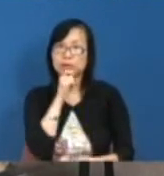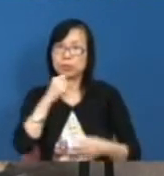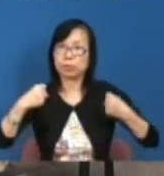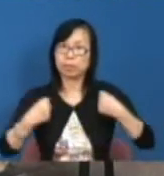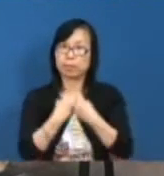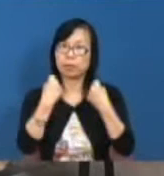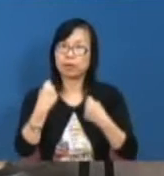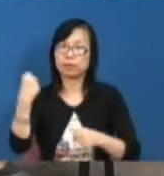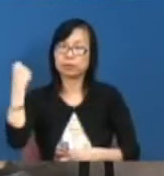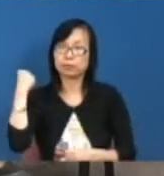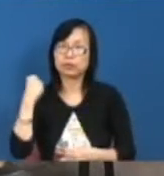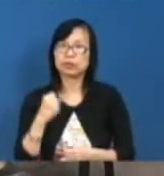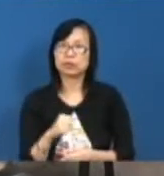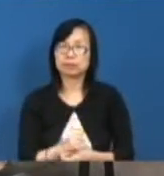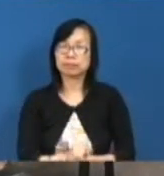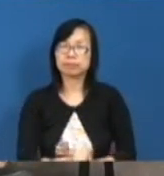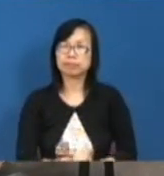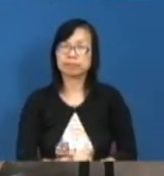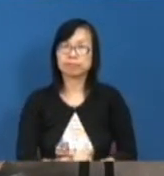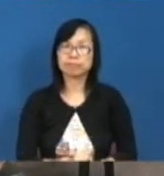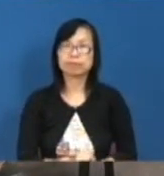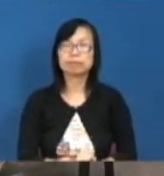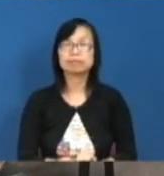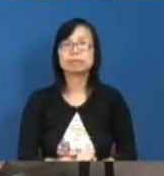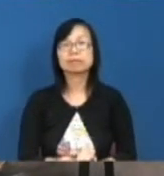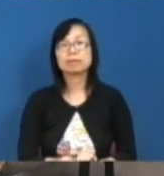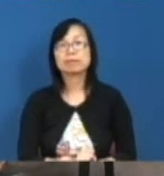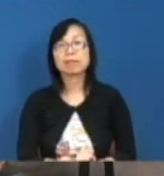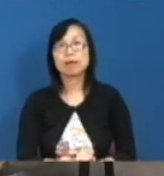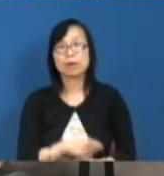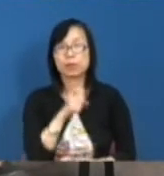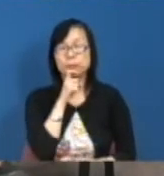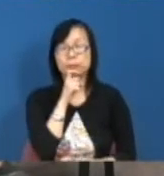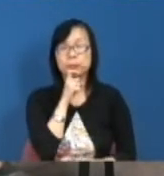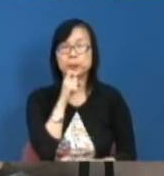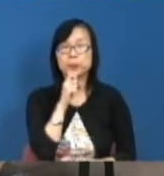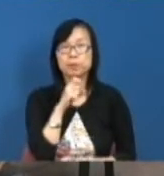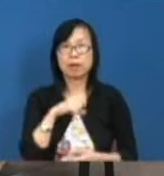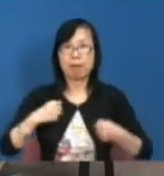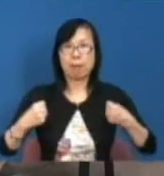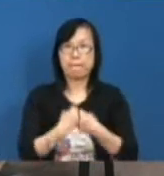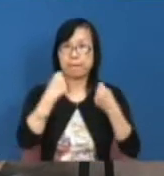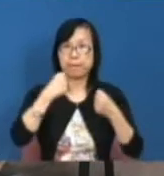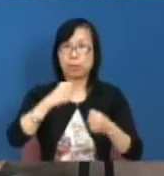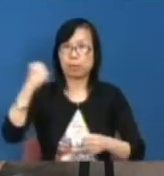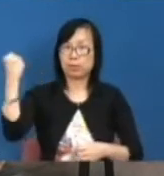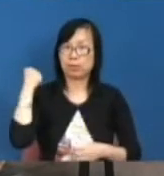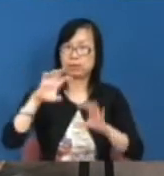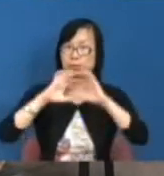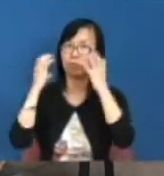嘅主張啦，係咪？有暴力嘅組織啦。